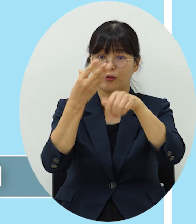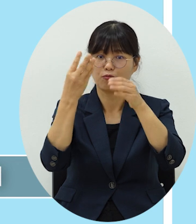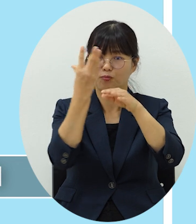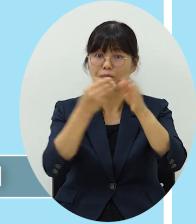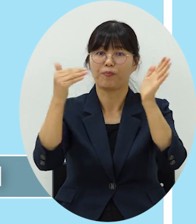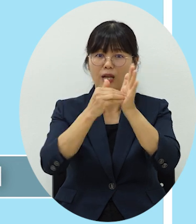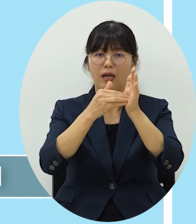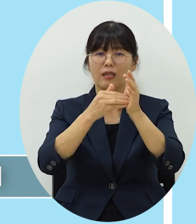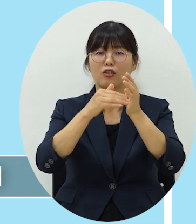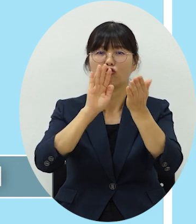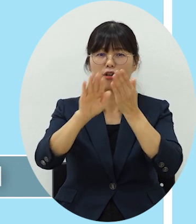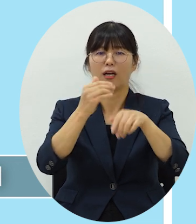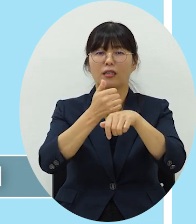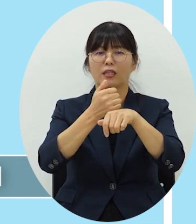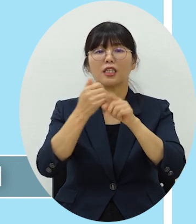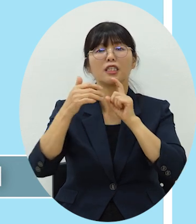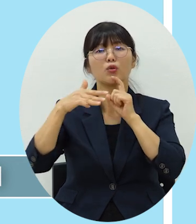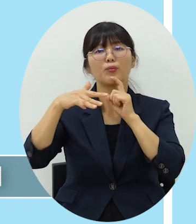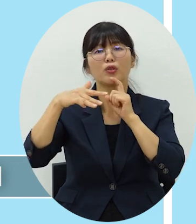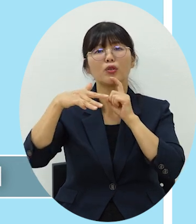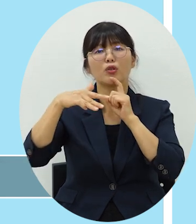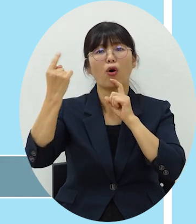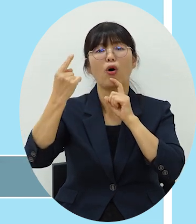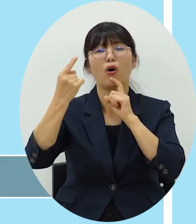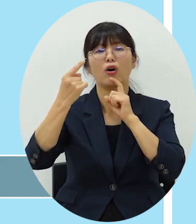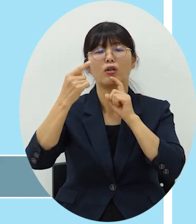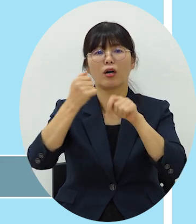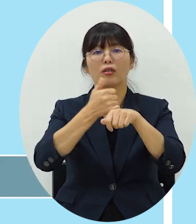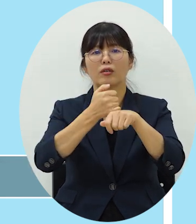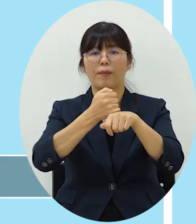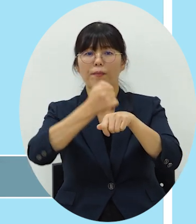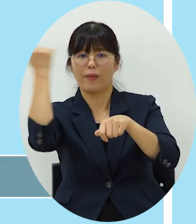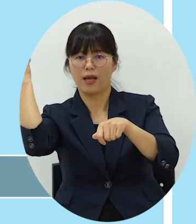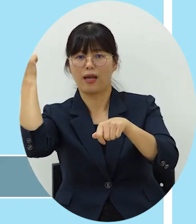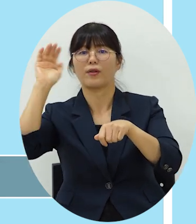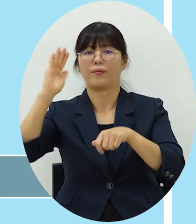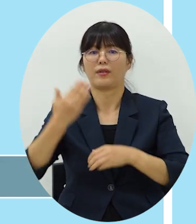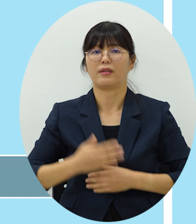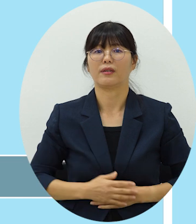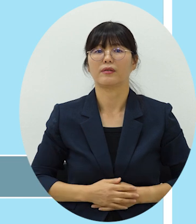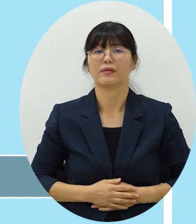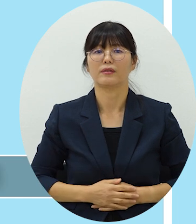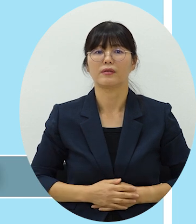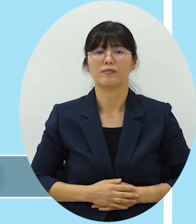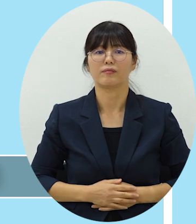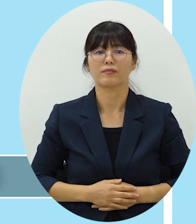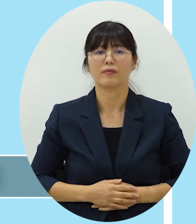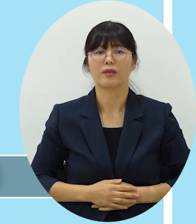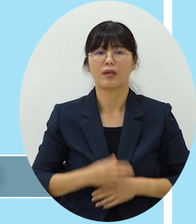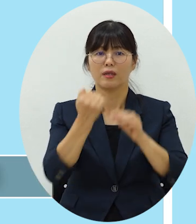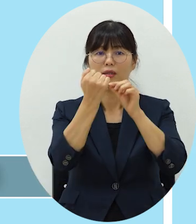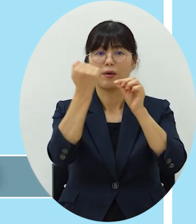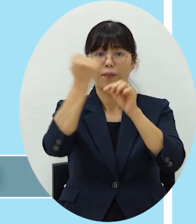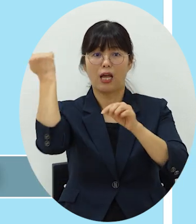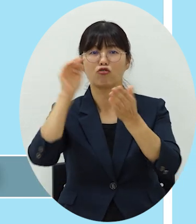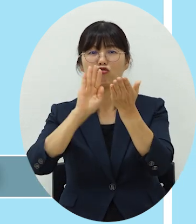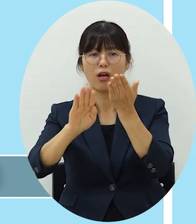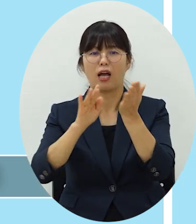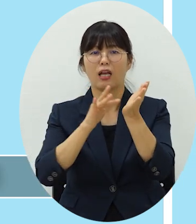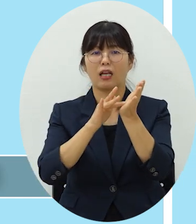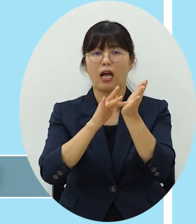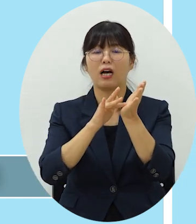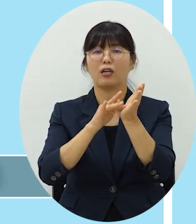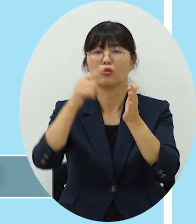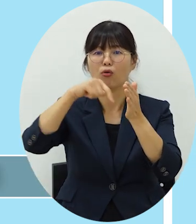난 후부터 최소 10초간 정지하도록 하며 이후에는 바늘을 재빨리 뺍니다. 바늘을 뺀 후에는 약물이